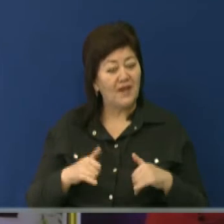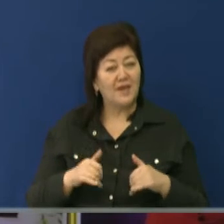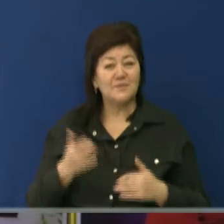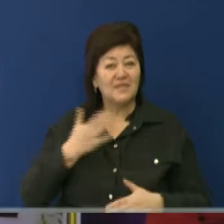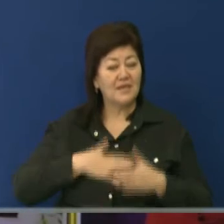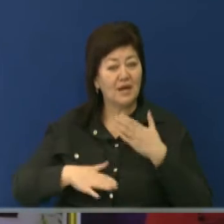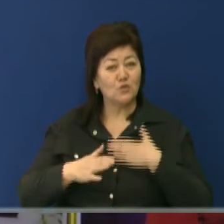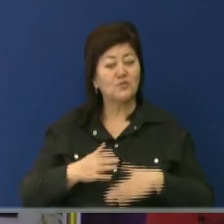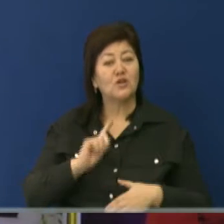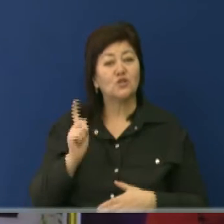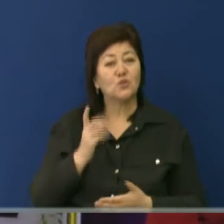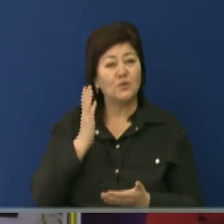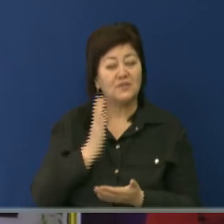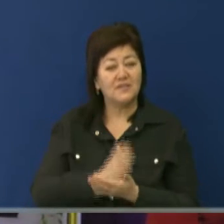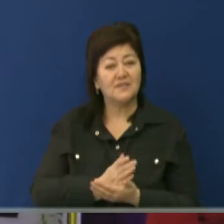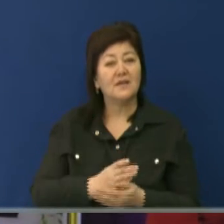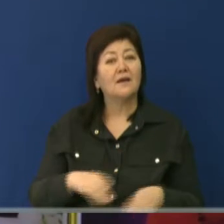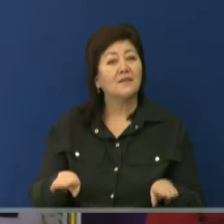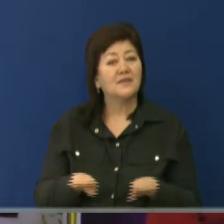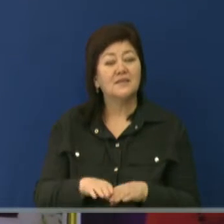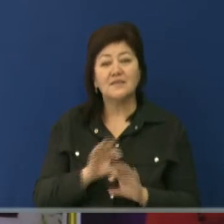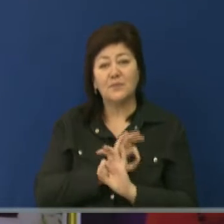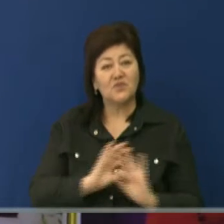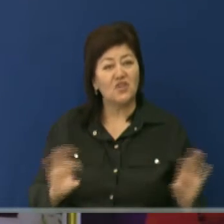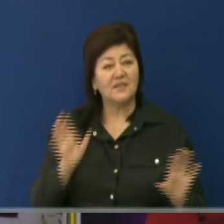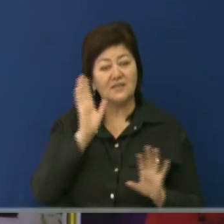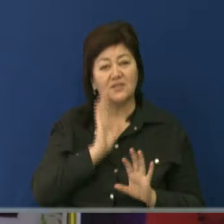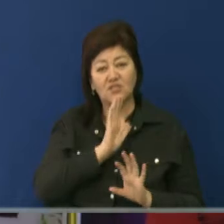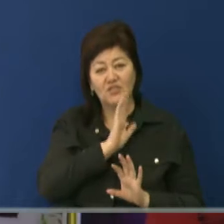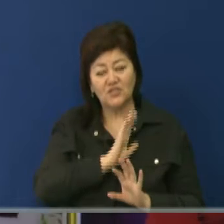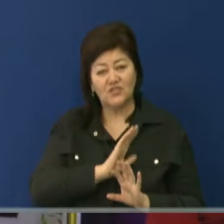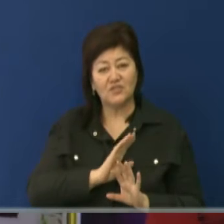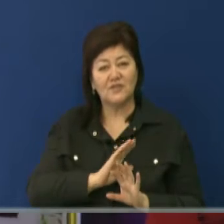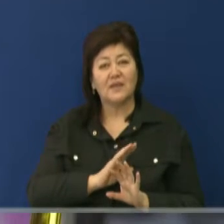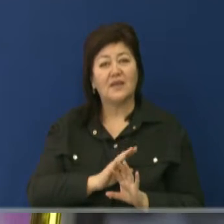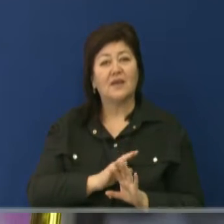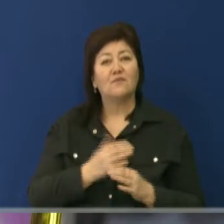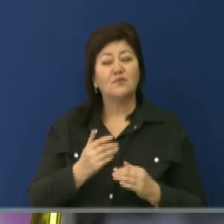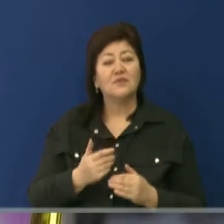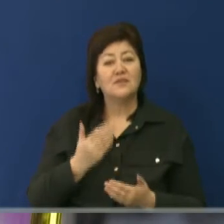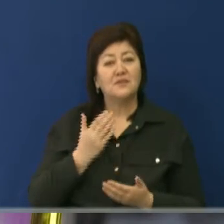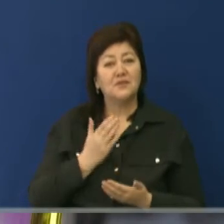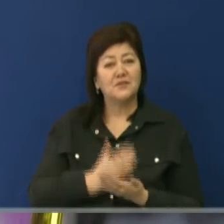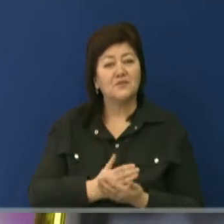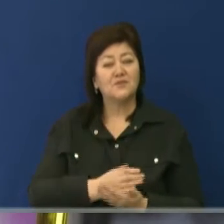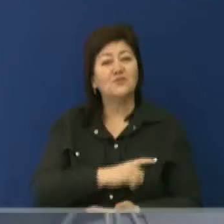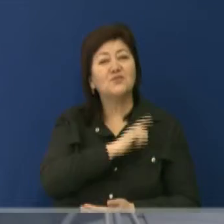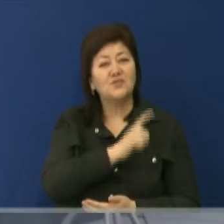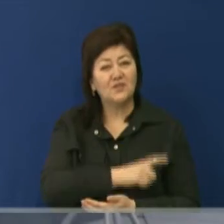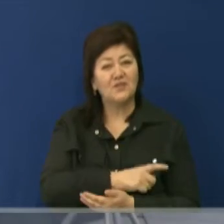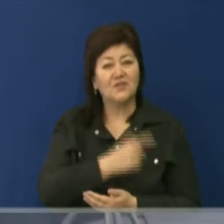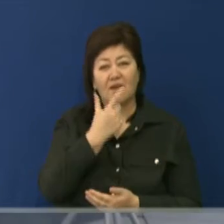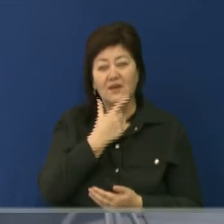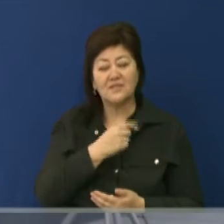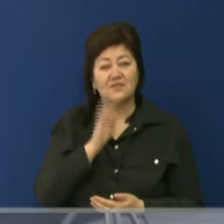қуаныштымын. Жаңа да келе жатқан мейрамдармен құттықтаймын осы кісілерді. Осындай осылай мықты темір аналарымыз бола берсін деп ойлаймын. Аналар аман